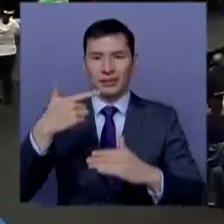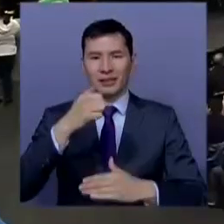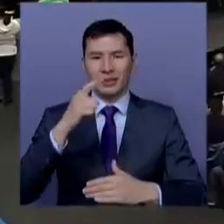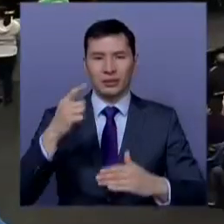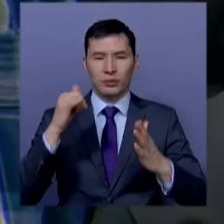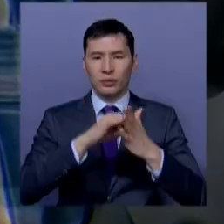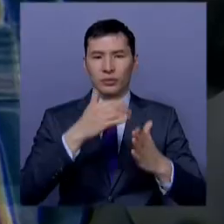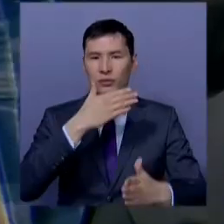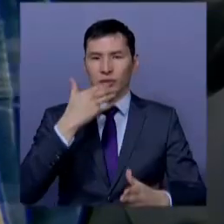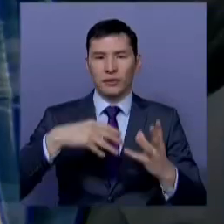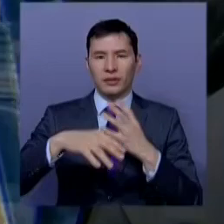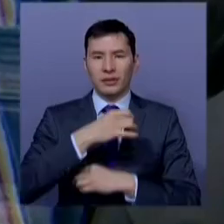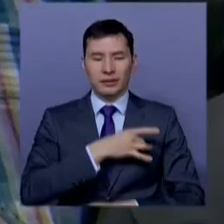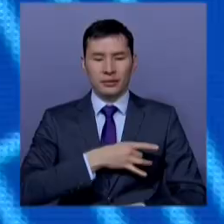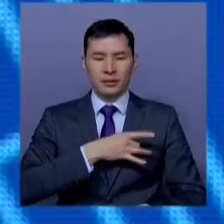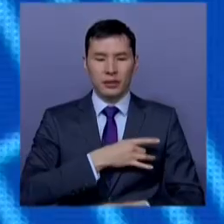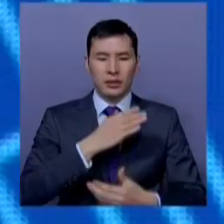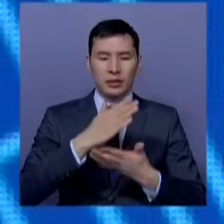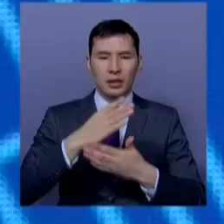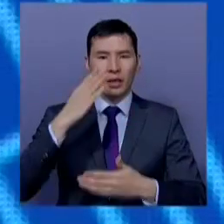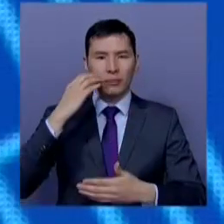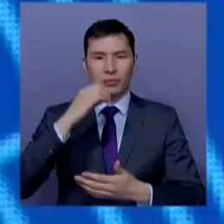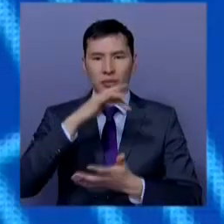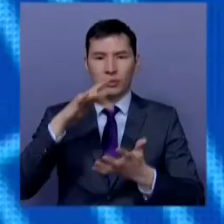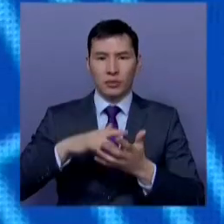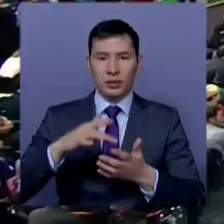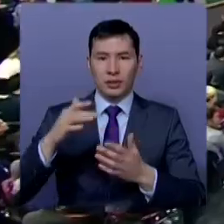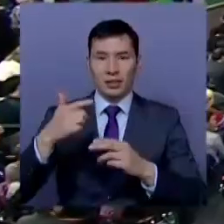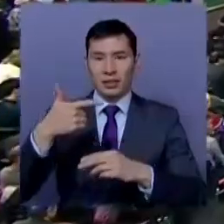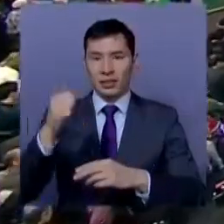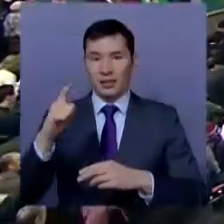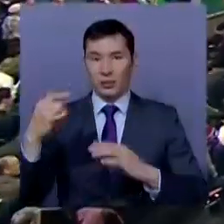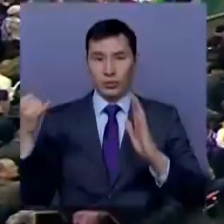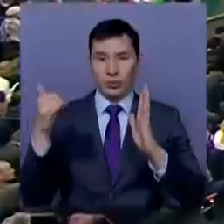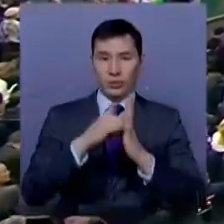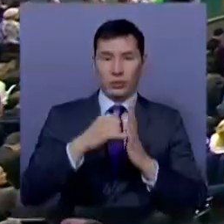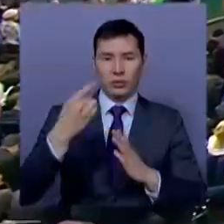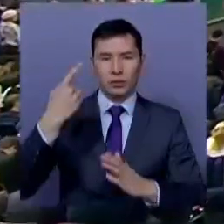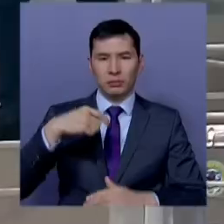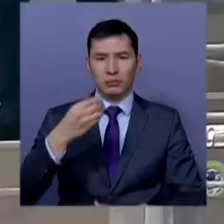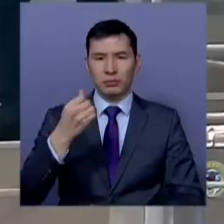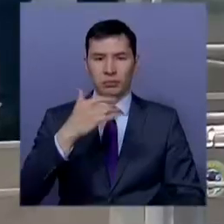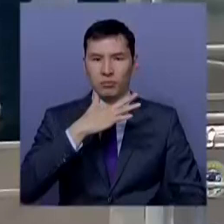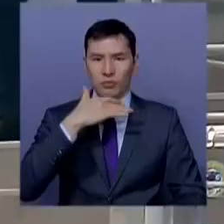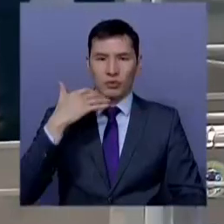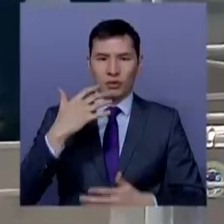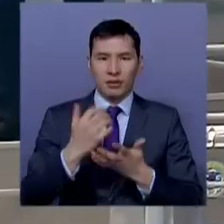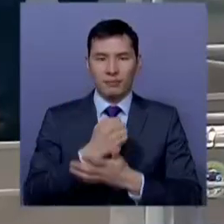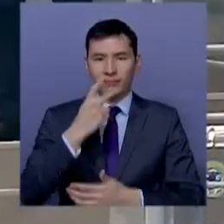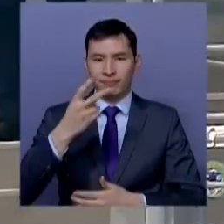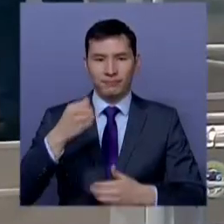мәселе мазалап келеді. Сонымен қатар кейбір алматылық газ жүргізу ақысының қымбатшылығына байланысты көгілдір отынның шапағатын көре алмай отырғандықтарын